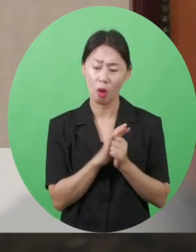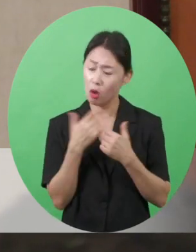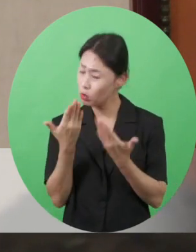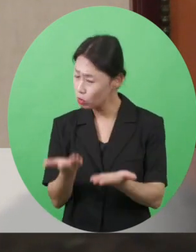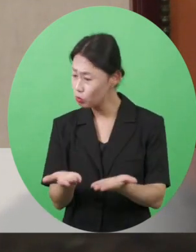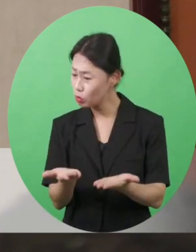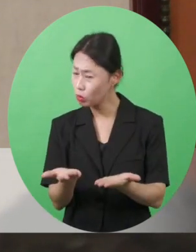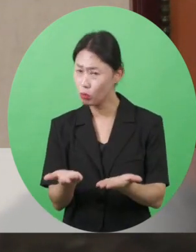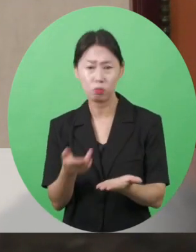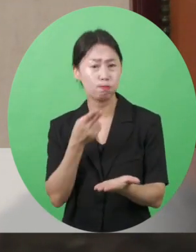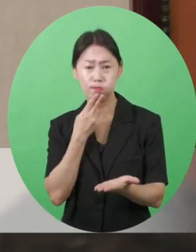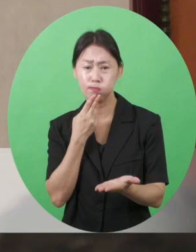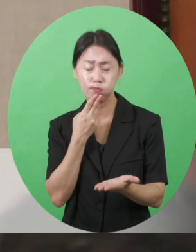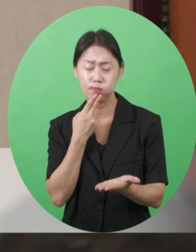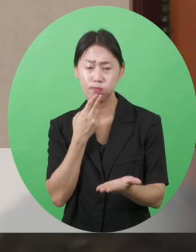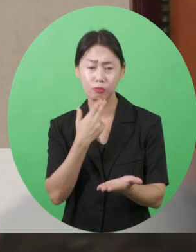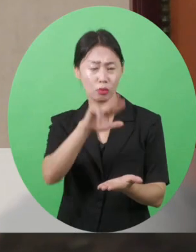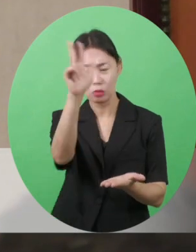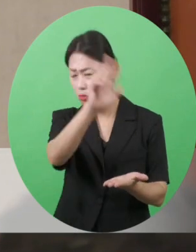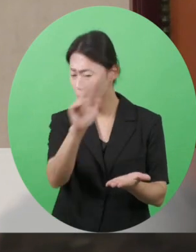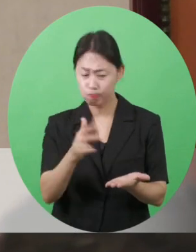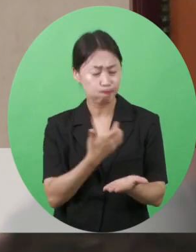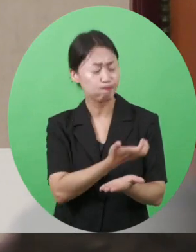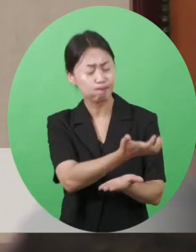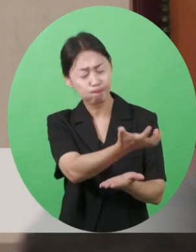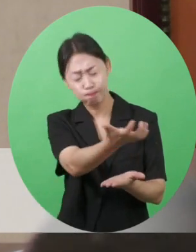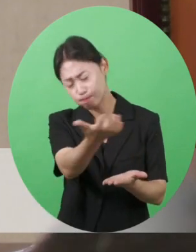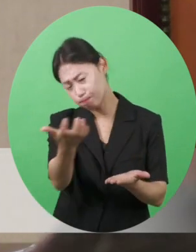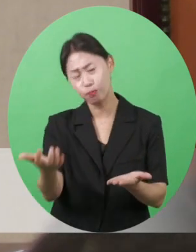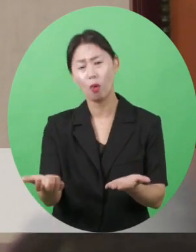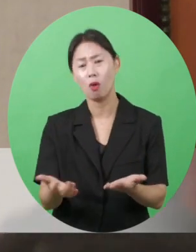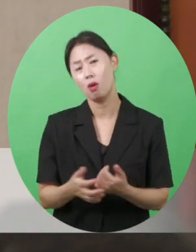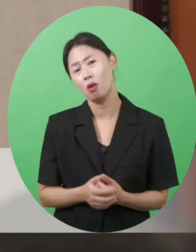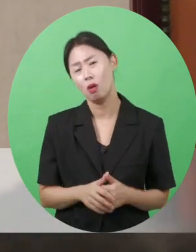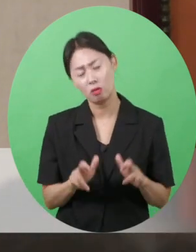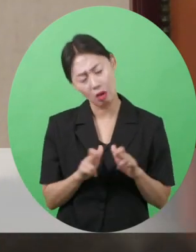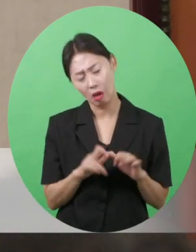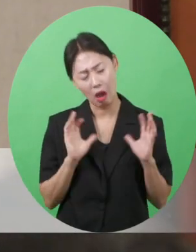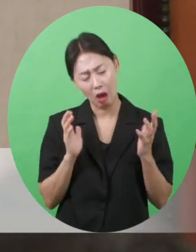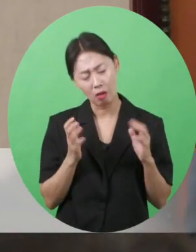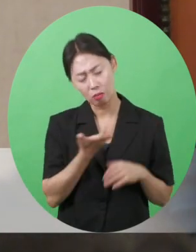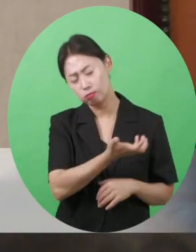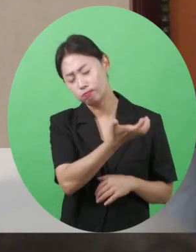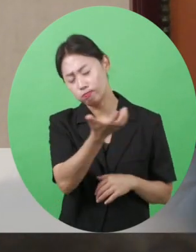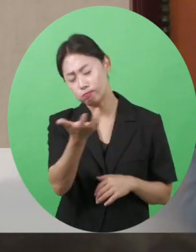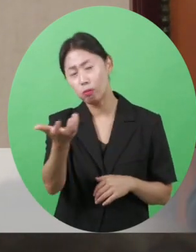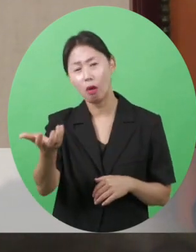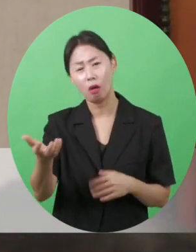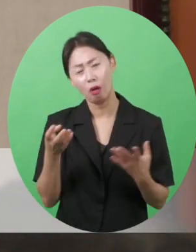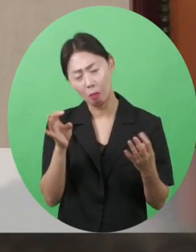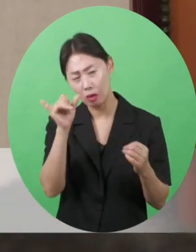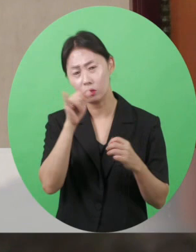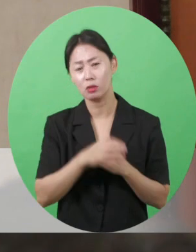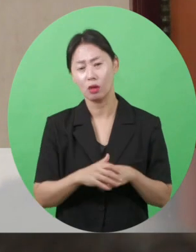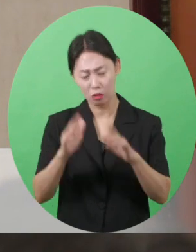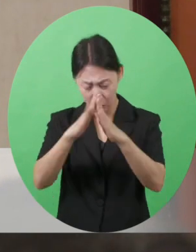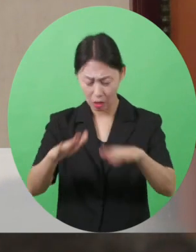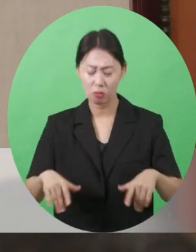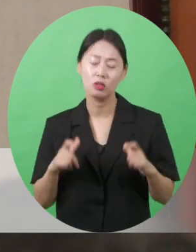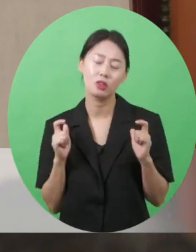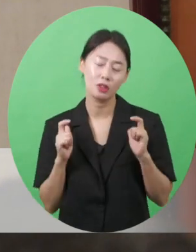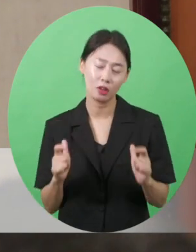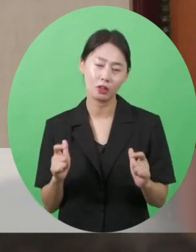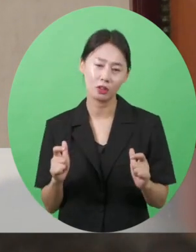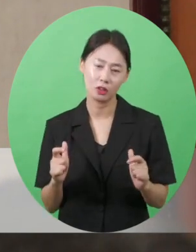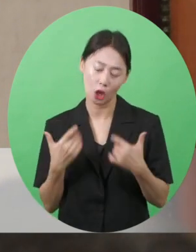쉼터가 존재하지 않아서 전국을 떠돌고 있는 우리 장애 아동들이 너무나 많습니다. 갈 곳이 없어서. 전남은 그렇지